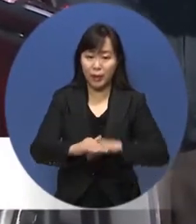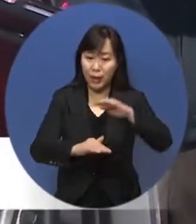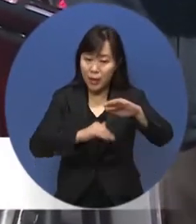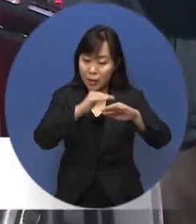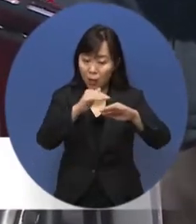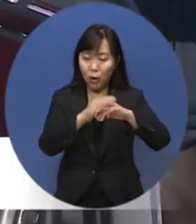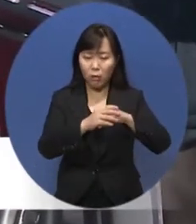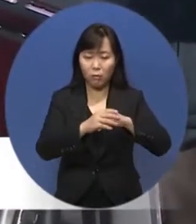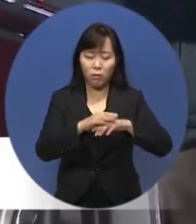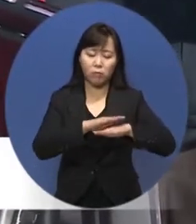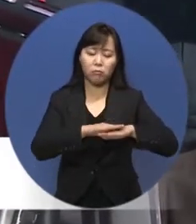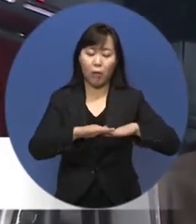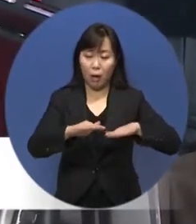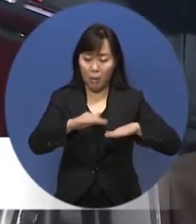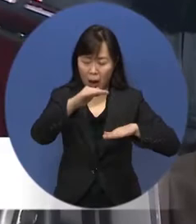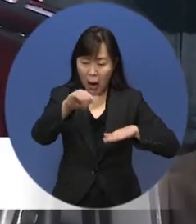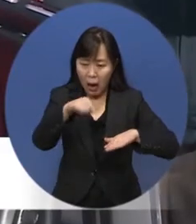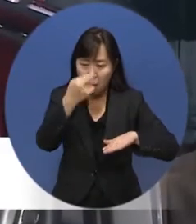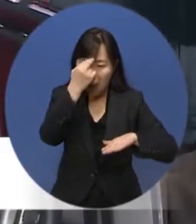계단과 턱으로 인해서